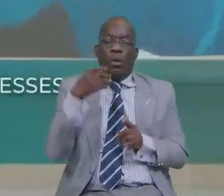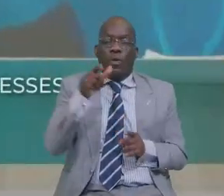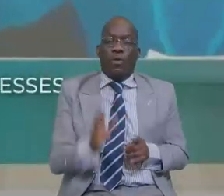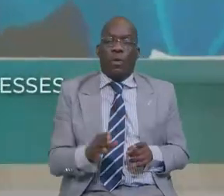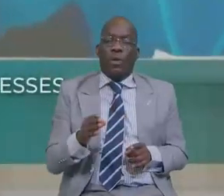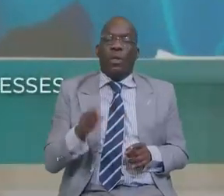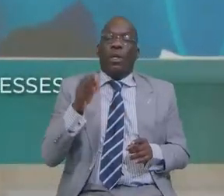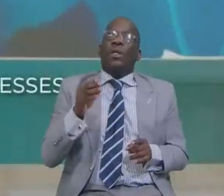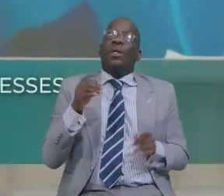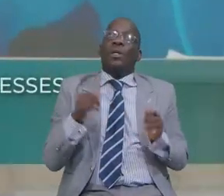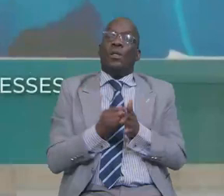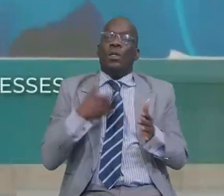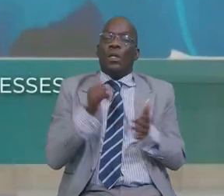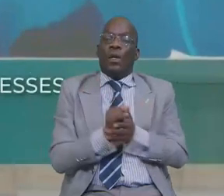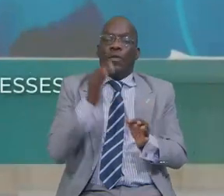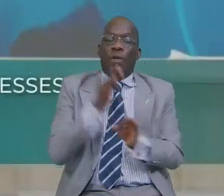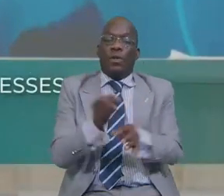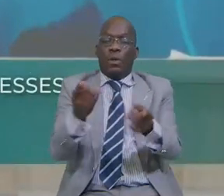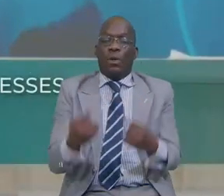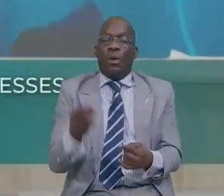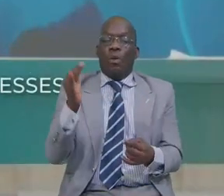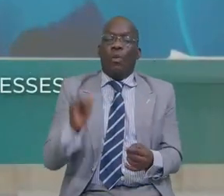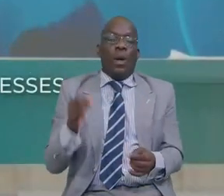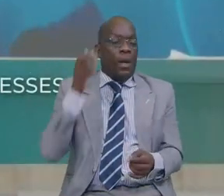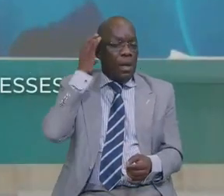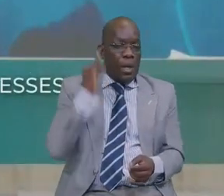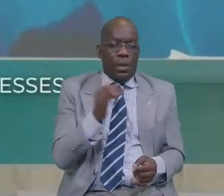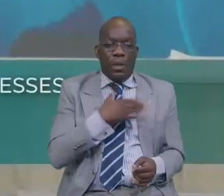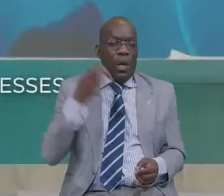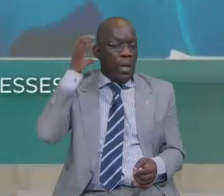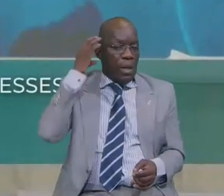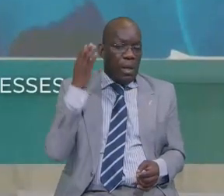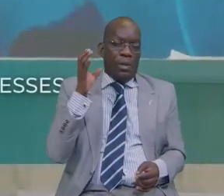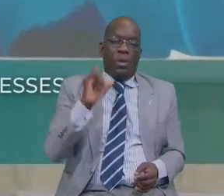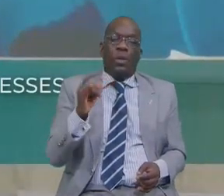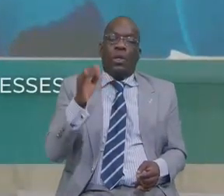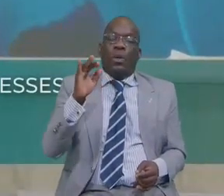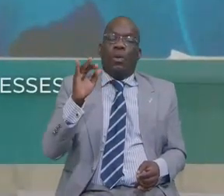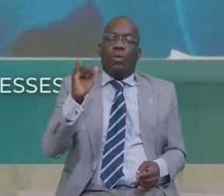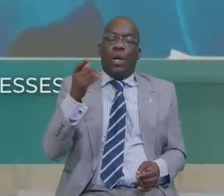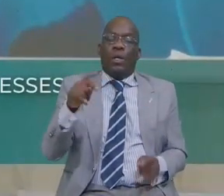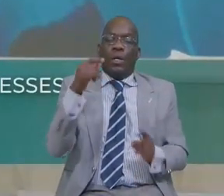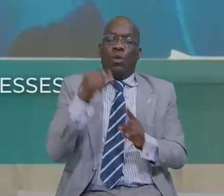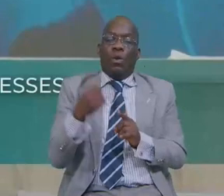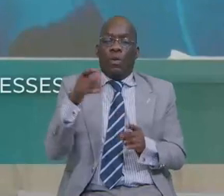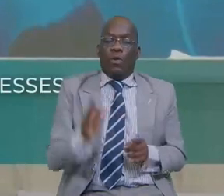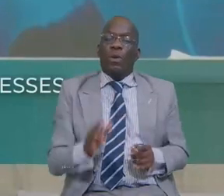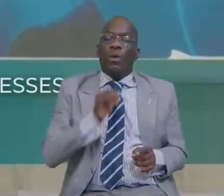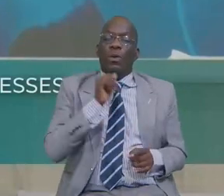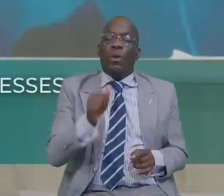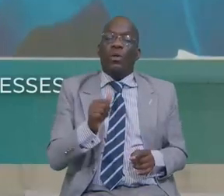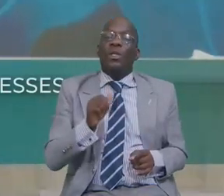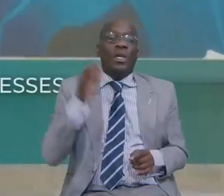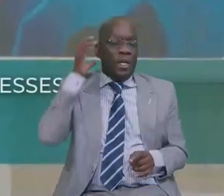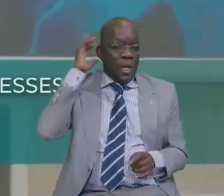vient de ce qu'on entend. Et ce qu'on entend vient de la parole de Dieu. Ce n'est pas